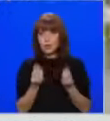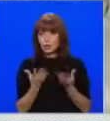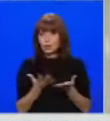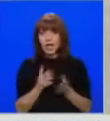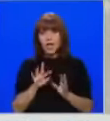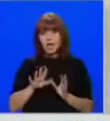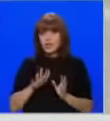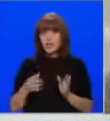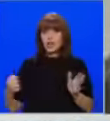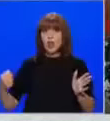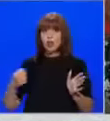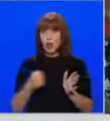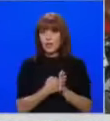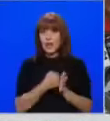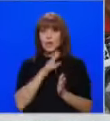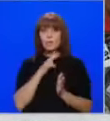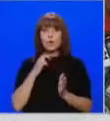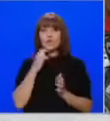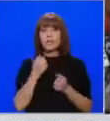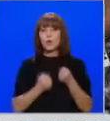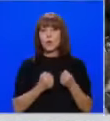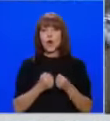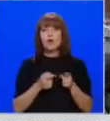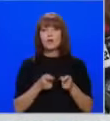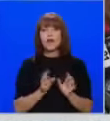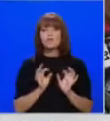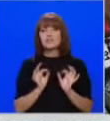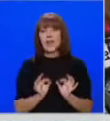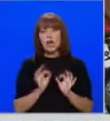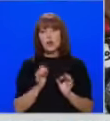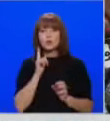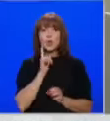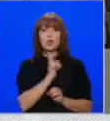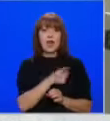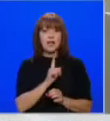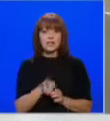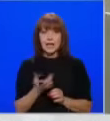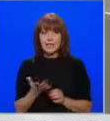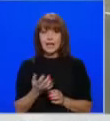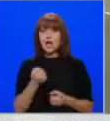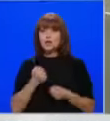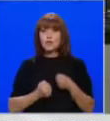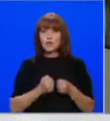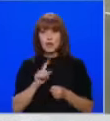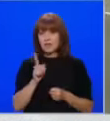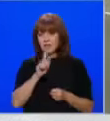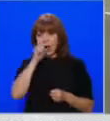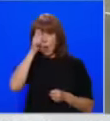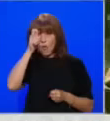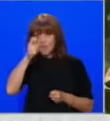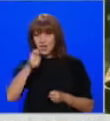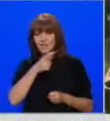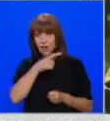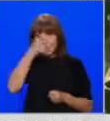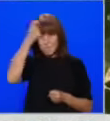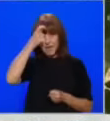удари едната от полицейските пилотни коли. За мен това трябва много сериозно наказание. Може да стане най-лошото. Водачът не се подчинява на органите на реда